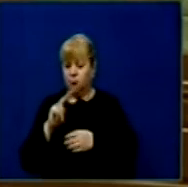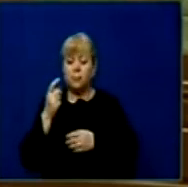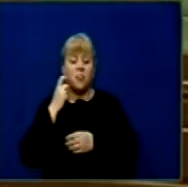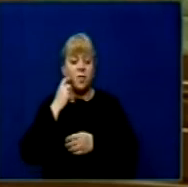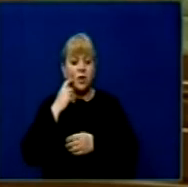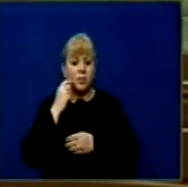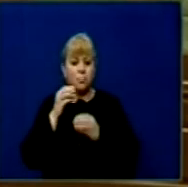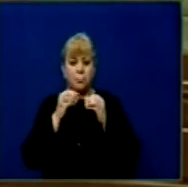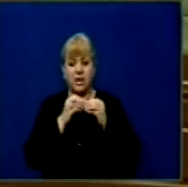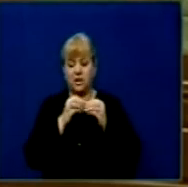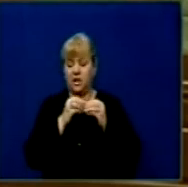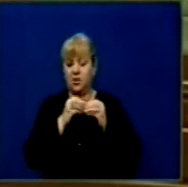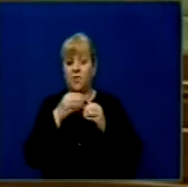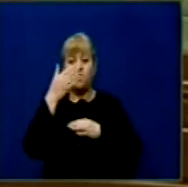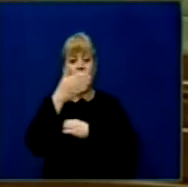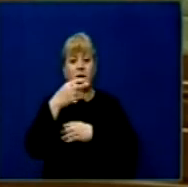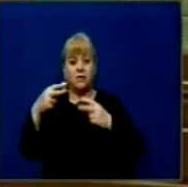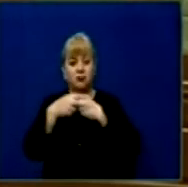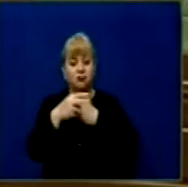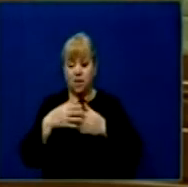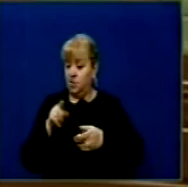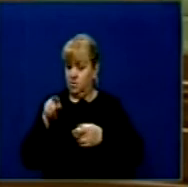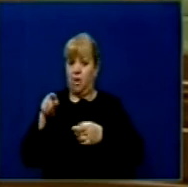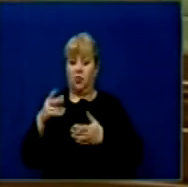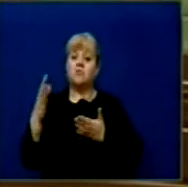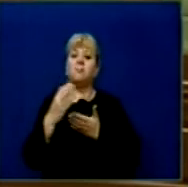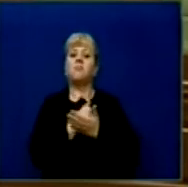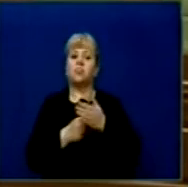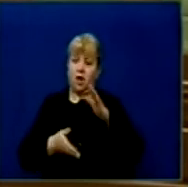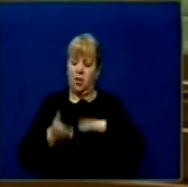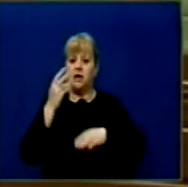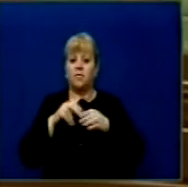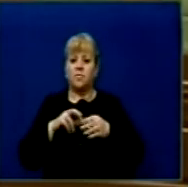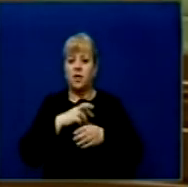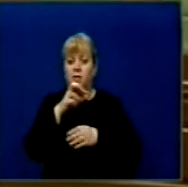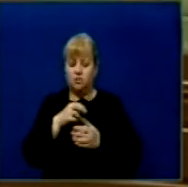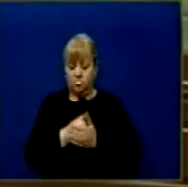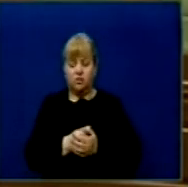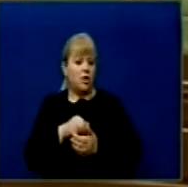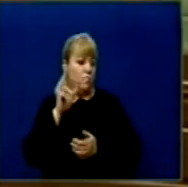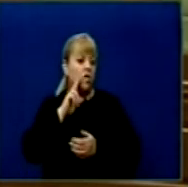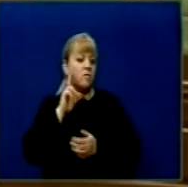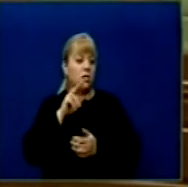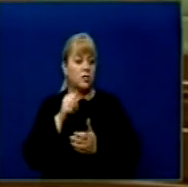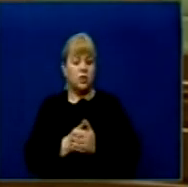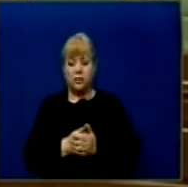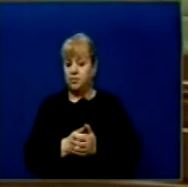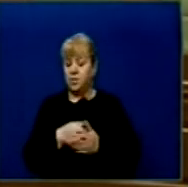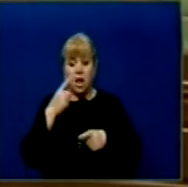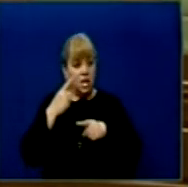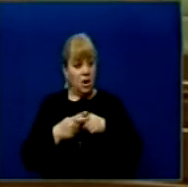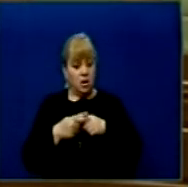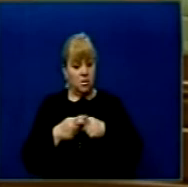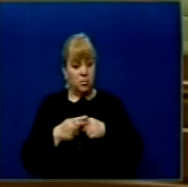përfiton Bechtelenka. Pra këta janë përfituesit e rritjes ekonomike të Kosovës. Formalisht, realisht, natyrisht është edhe